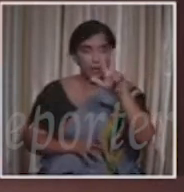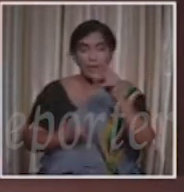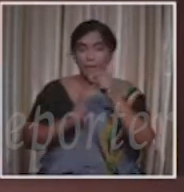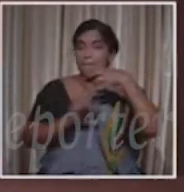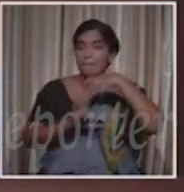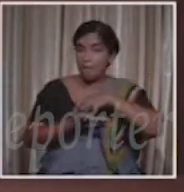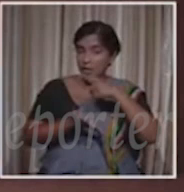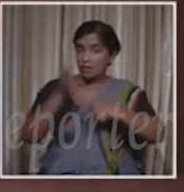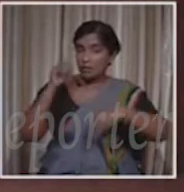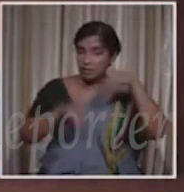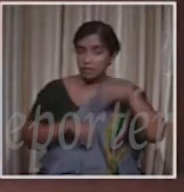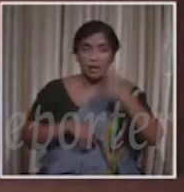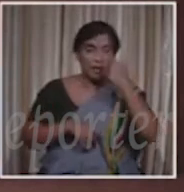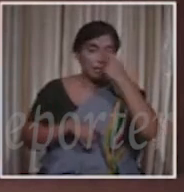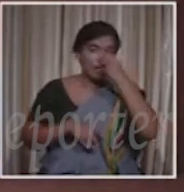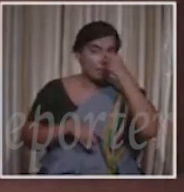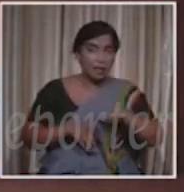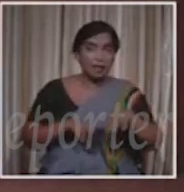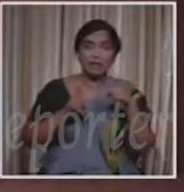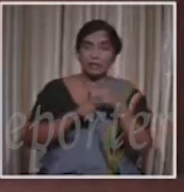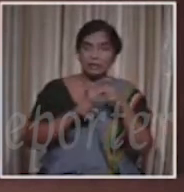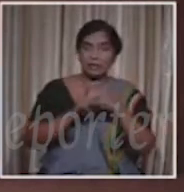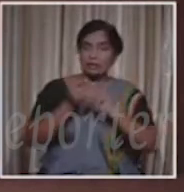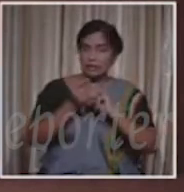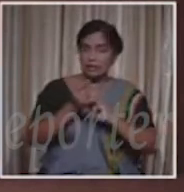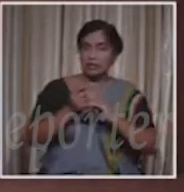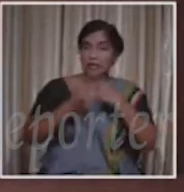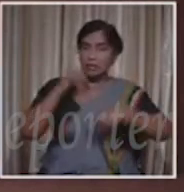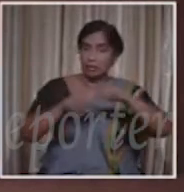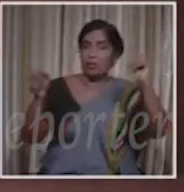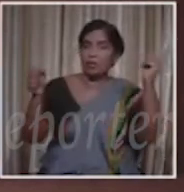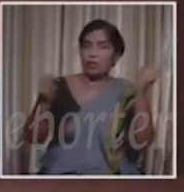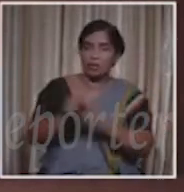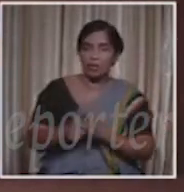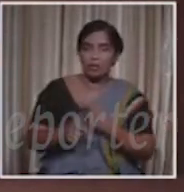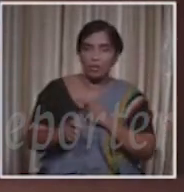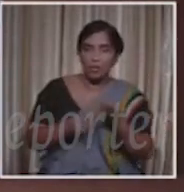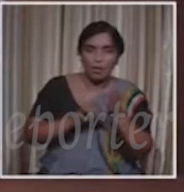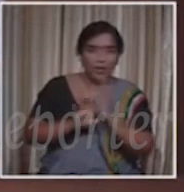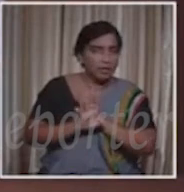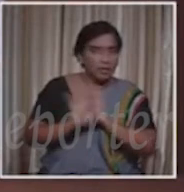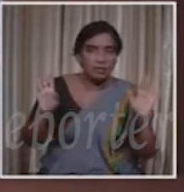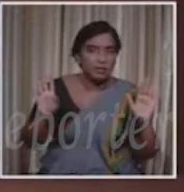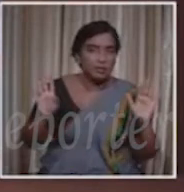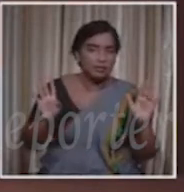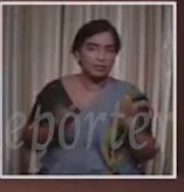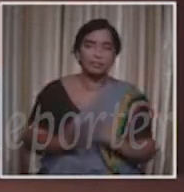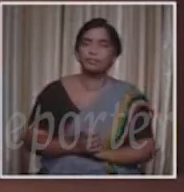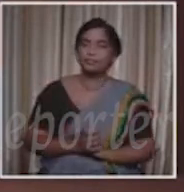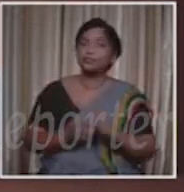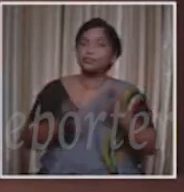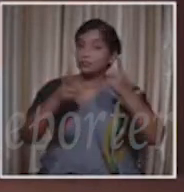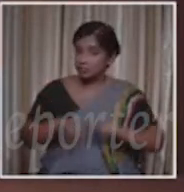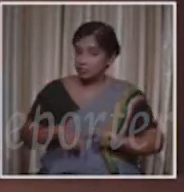ගන්න ගරු නියෝජ්‍ය කතානායකතුමනි. ඊළඟ 1998 පළාත් සභා මැතිවරණයේදී මාතලේදී අපේ සිරිදේව සහෝදරයා ඝාතනය කරන